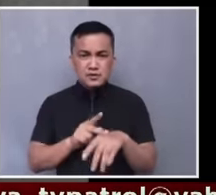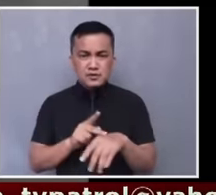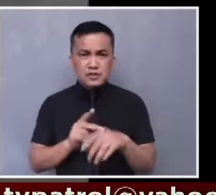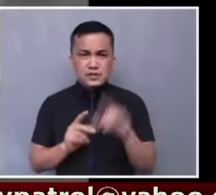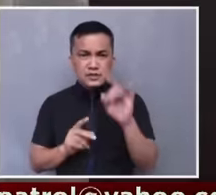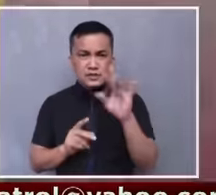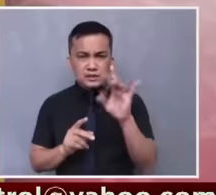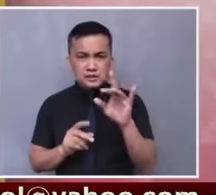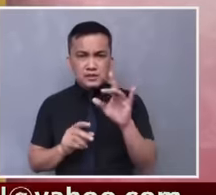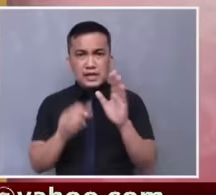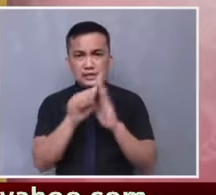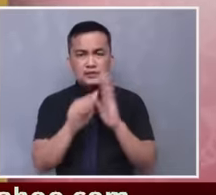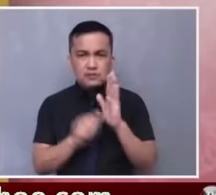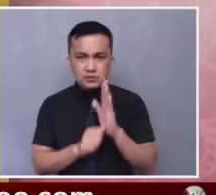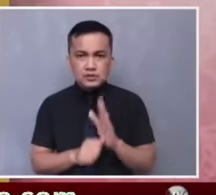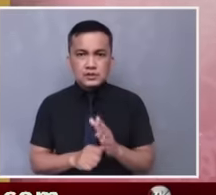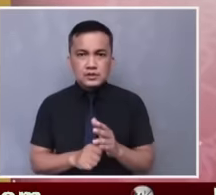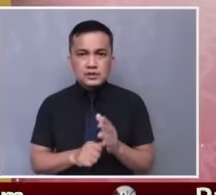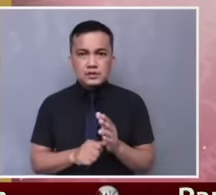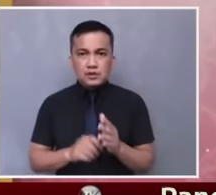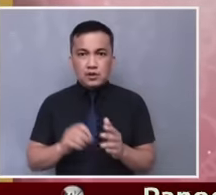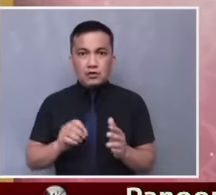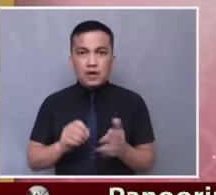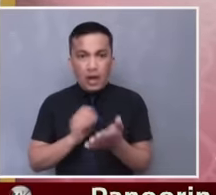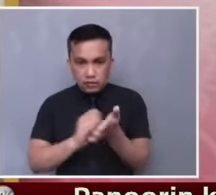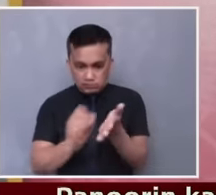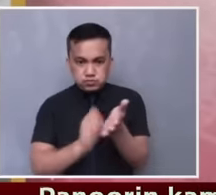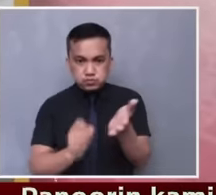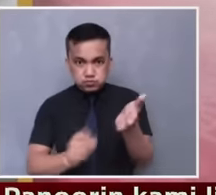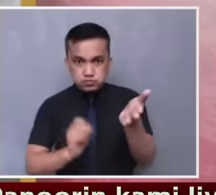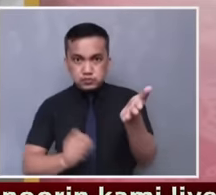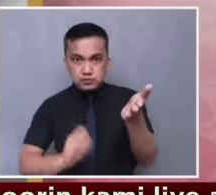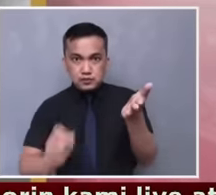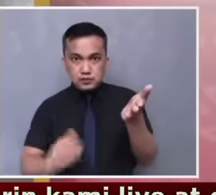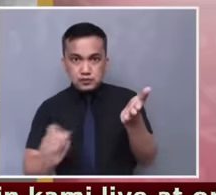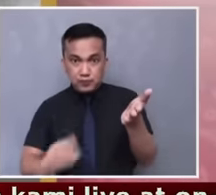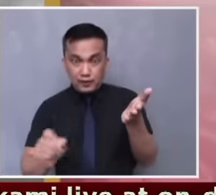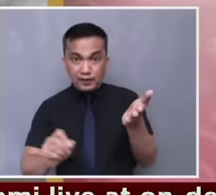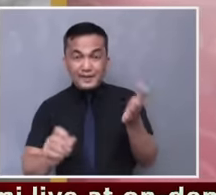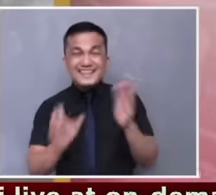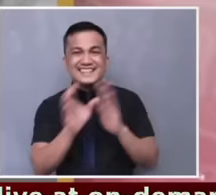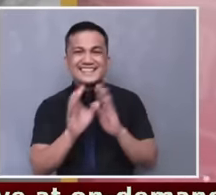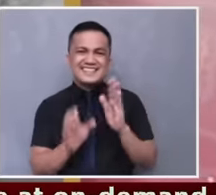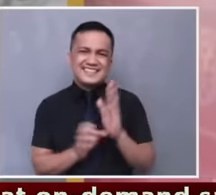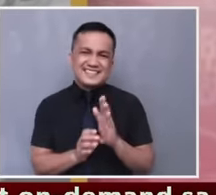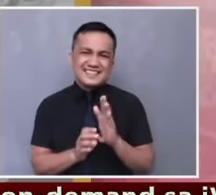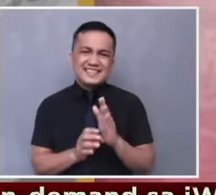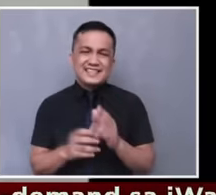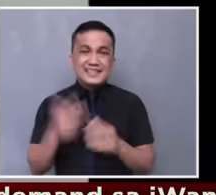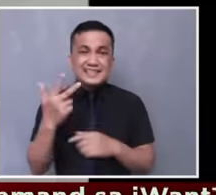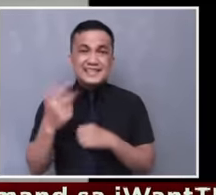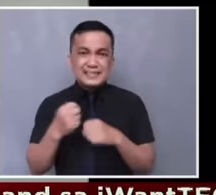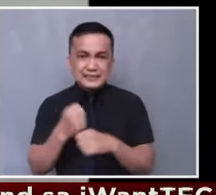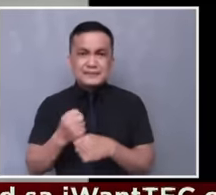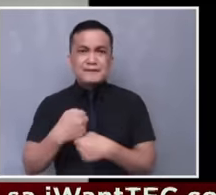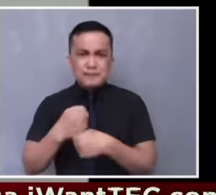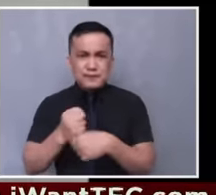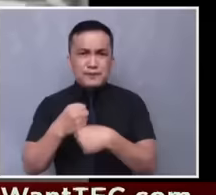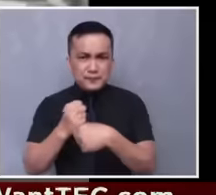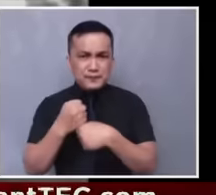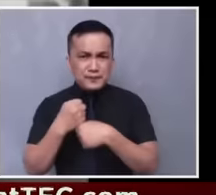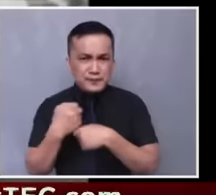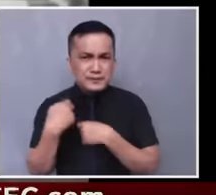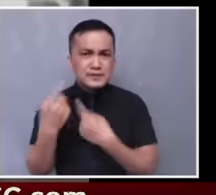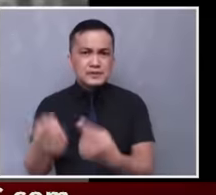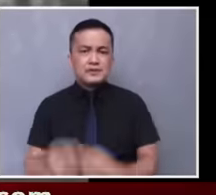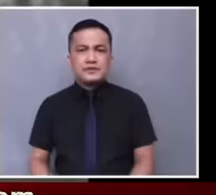artikulo. Sulat kamay pa ang kanilang konstitusyon at halos 3 years in the making.